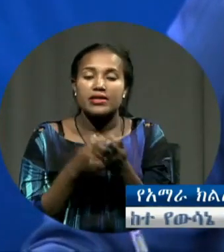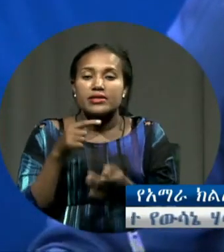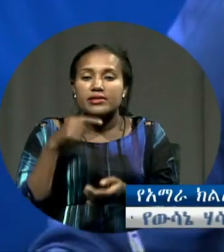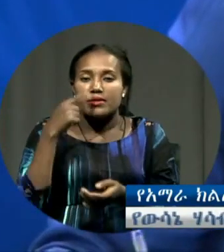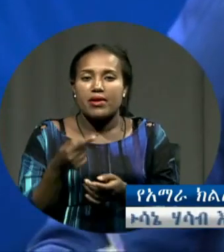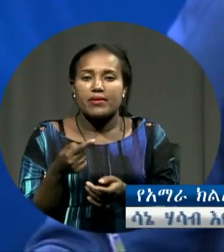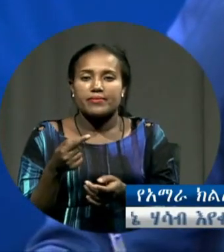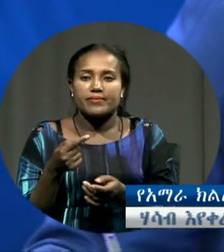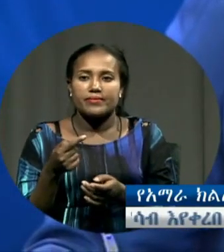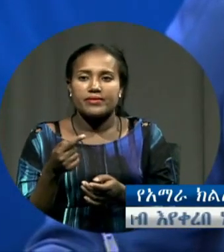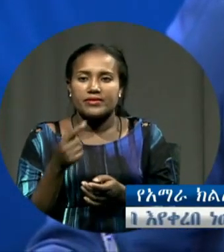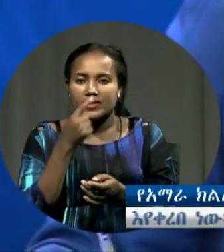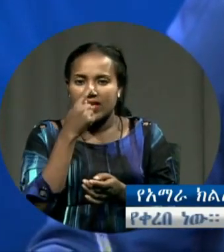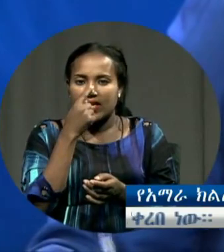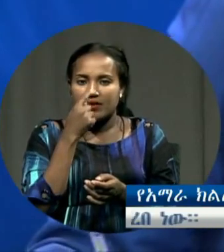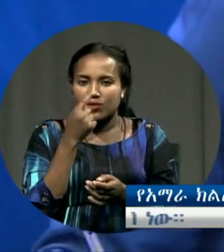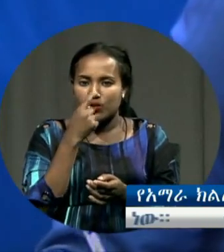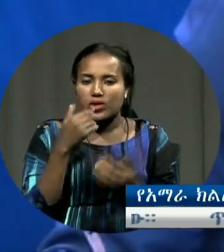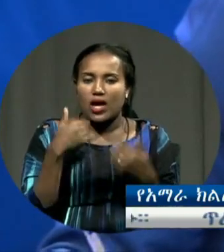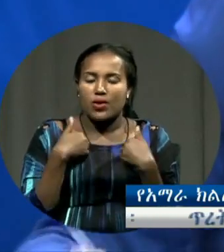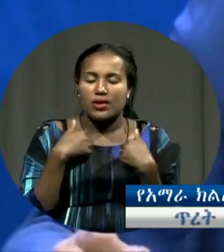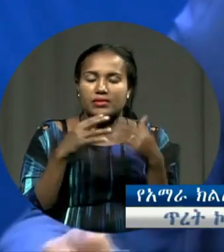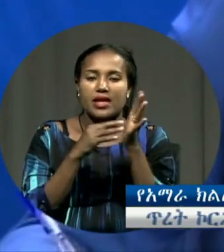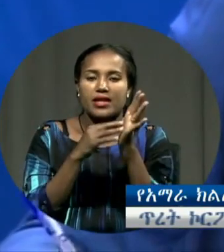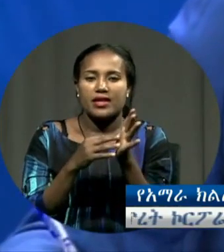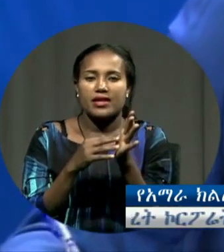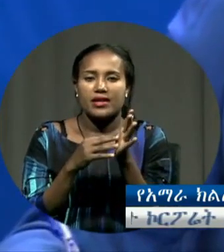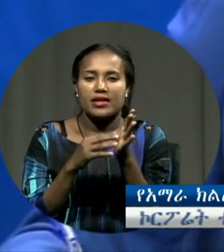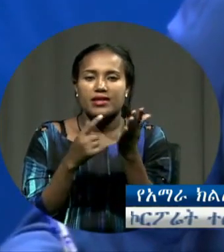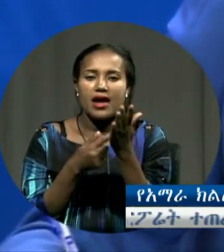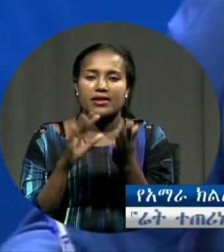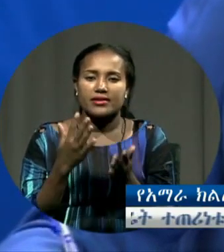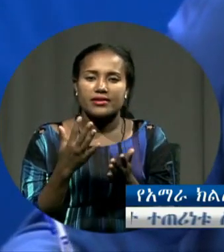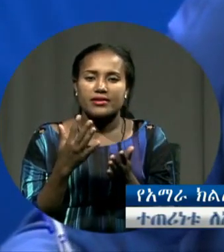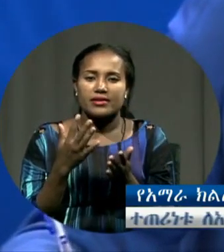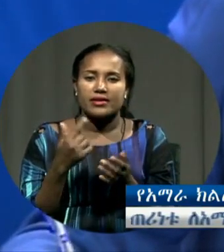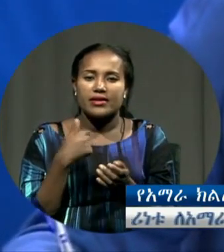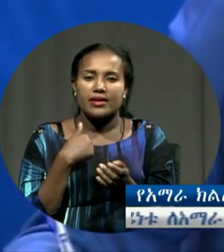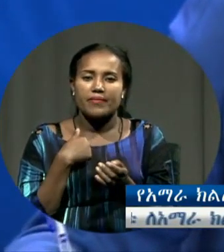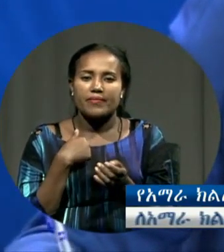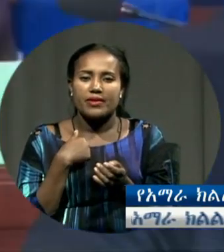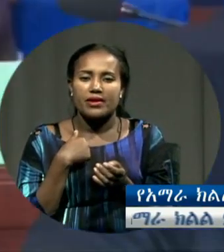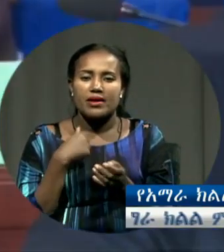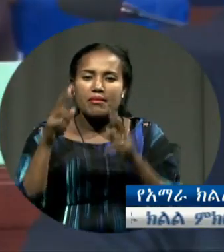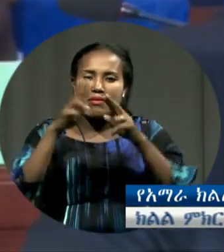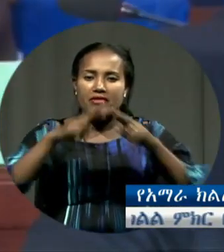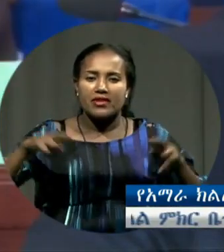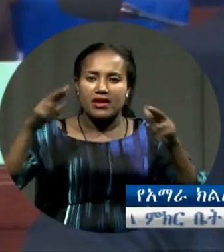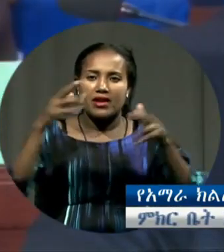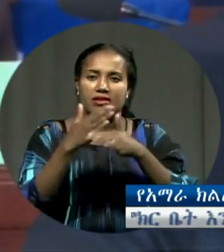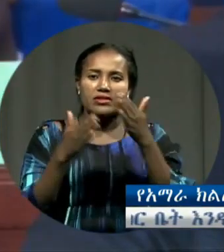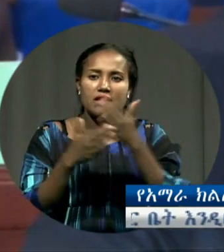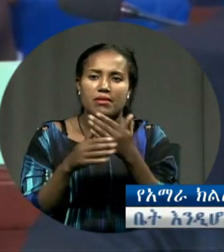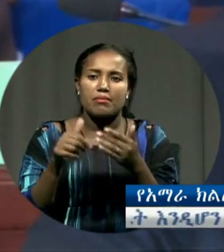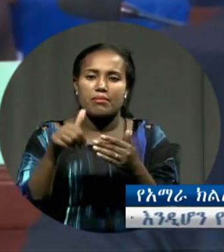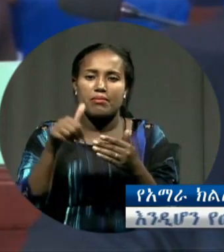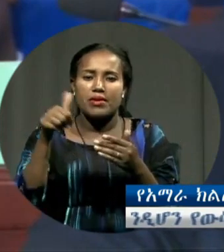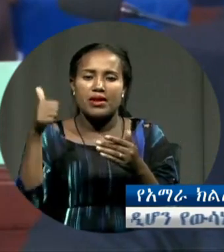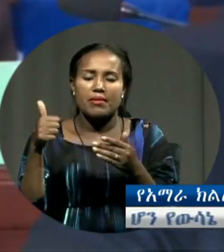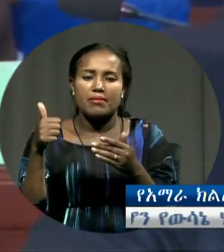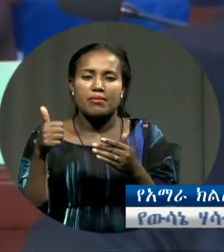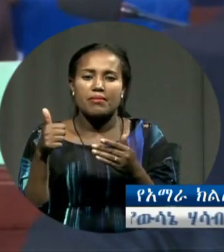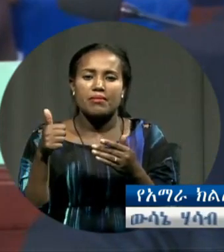ግን ልምዶች ሳሉ ወይ ለምሳሌ እንዲህ አይነት እኔ በፌዴራል ደረጃ በሌላ